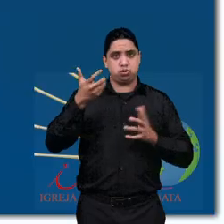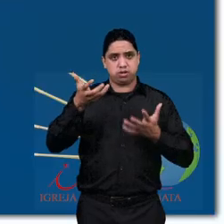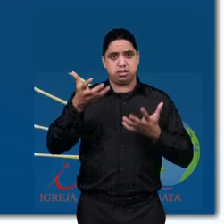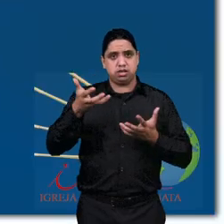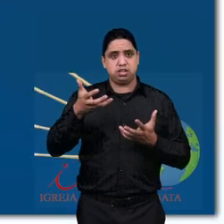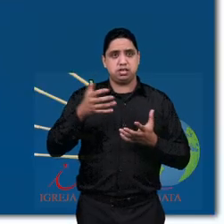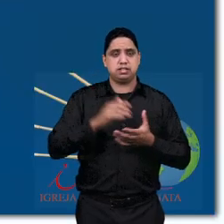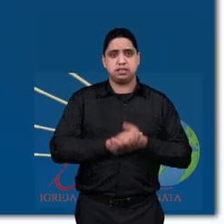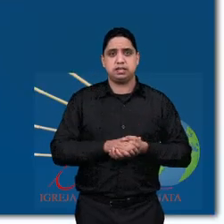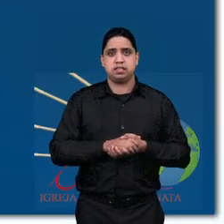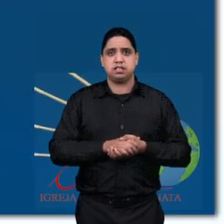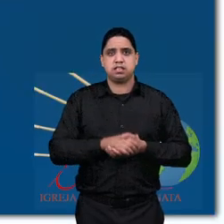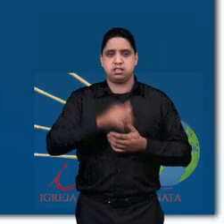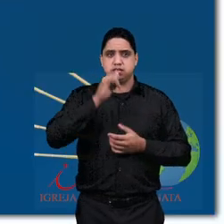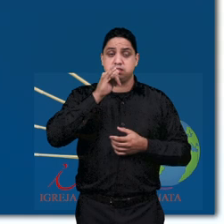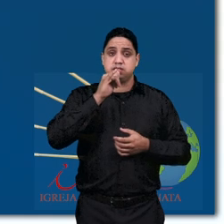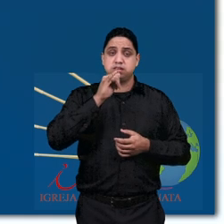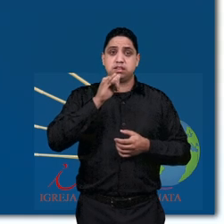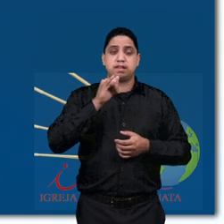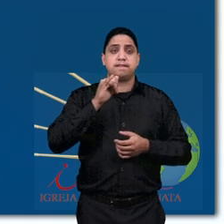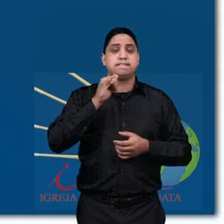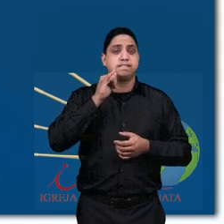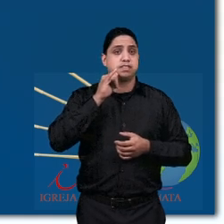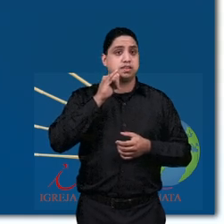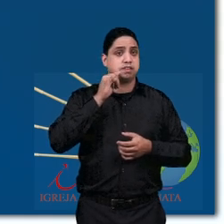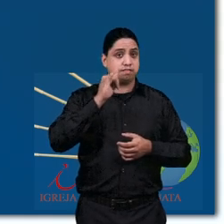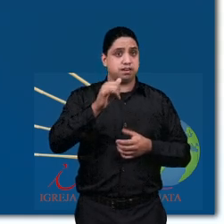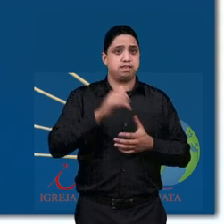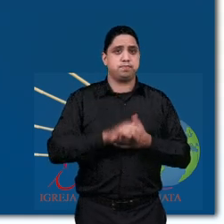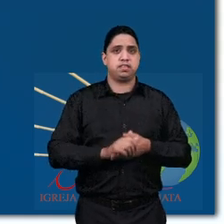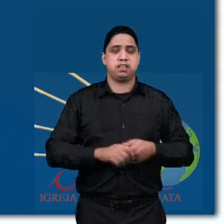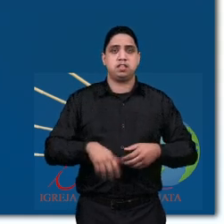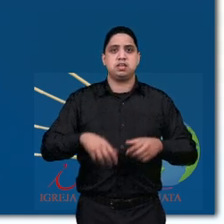voir est désigné.